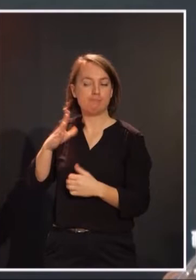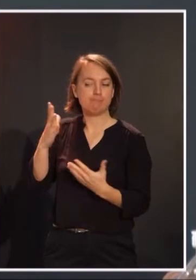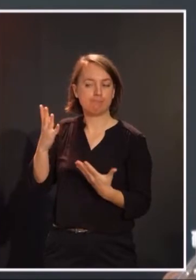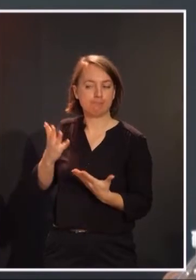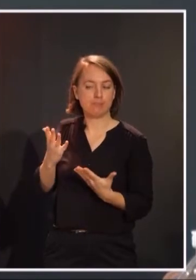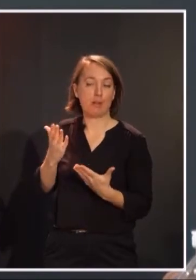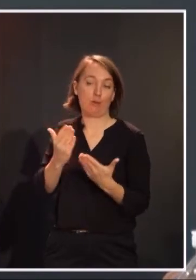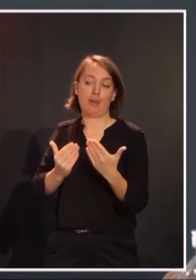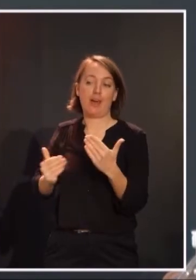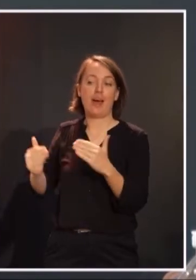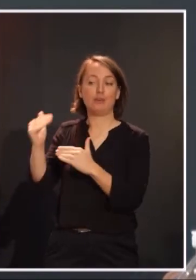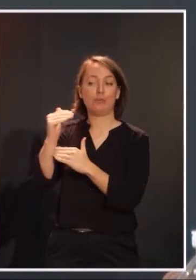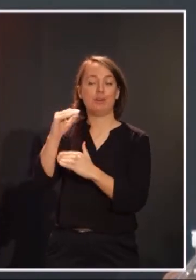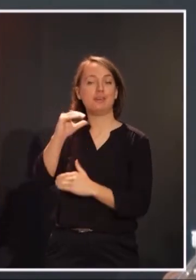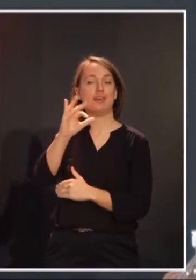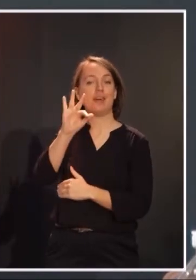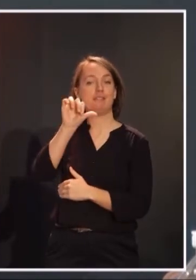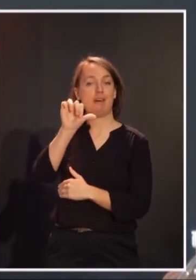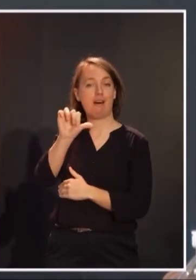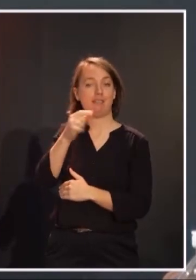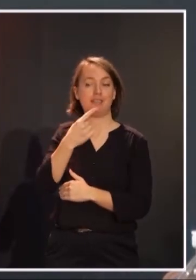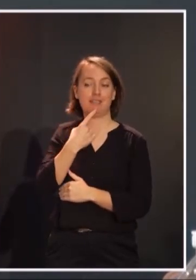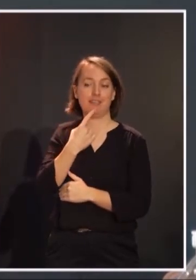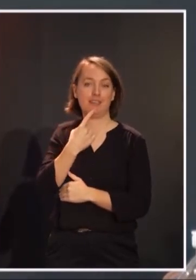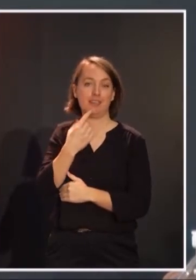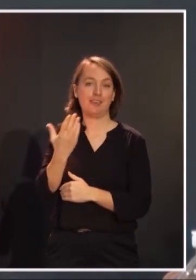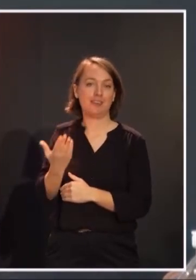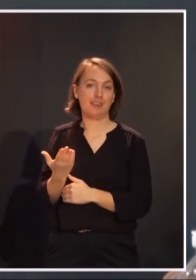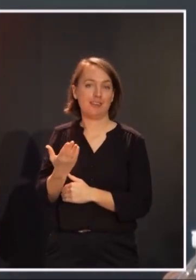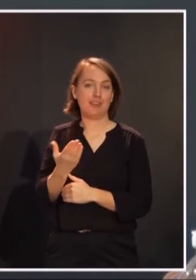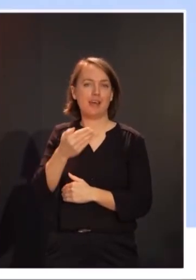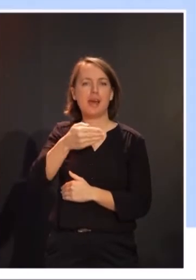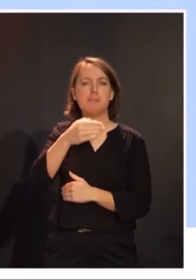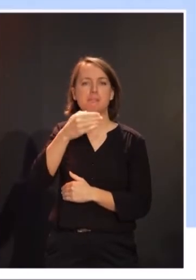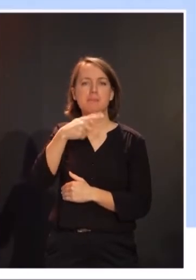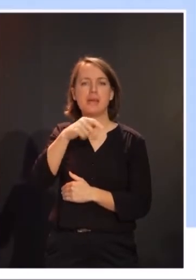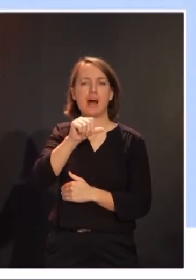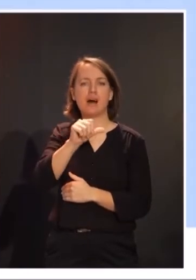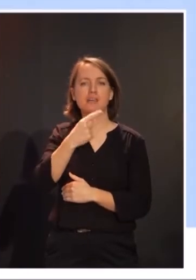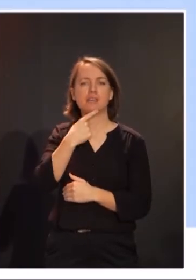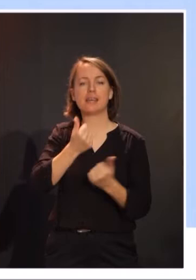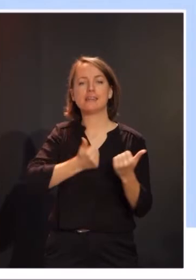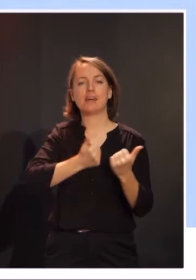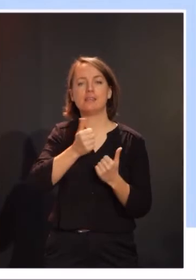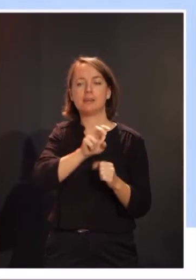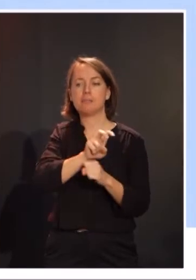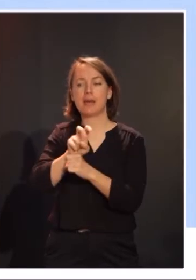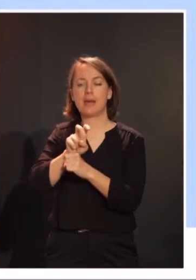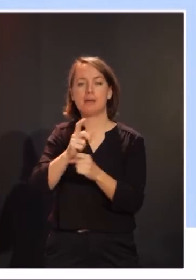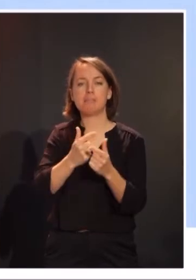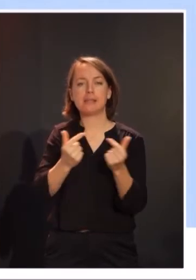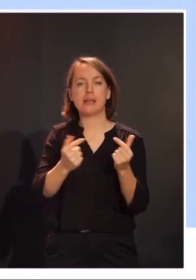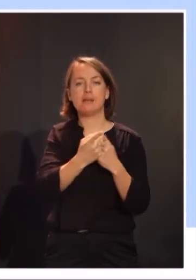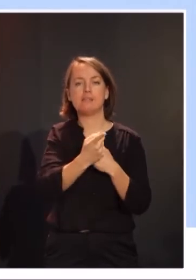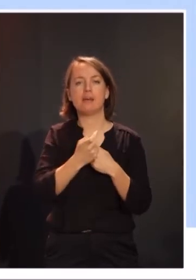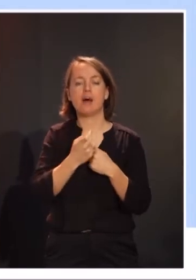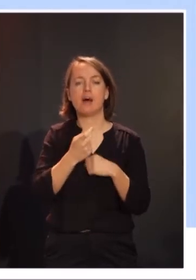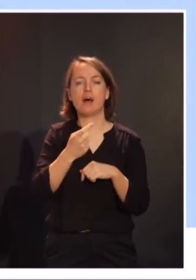ne peut plus bénéficier forcément du MPA, enfin du service de prêt de matériel proposé par l'inspection